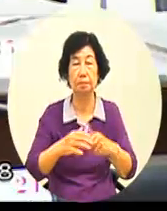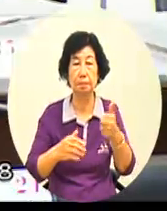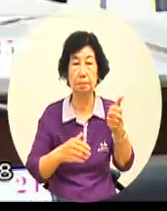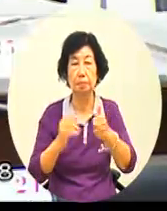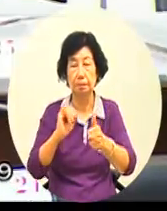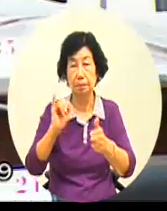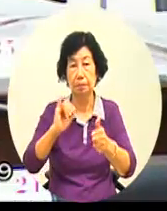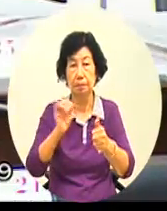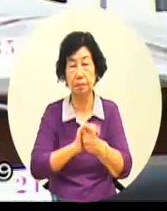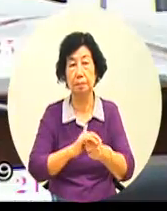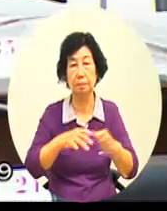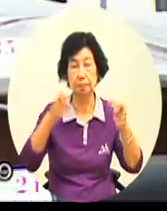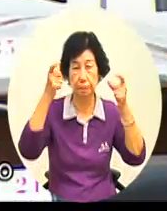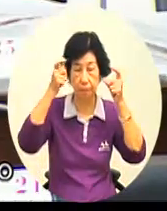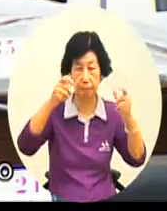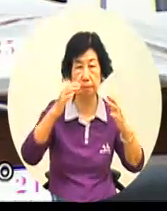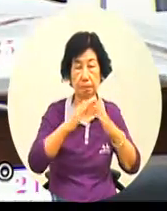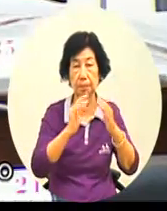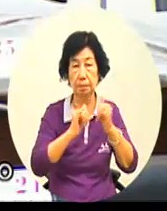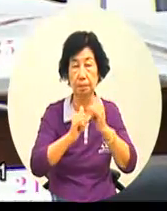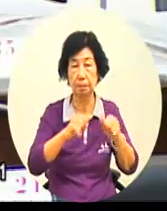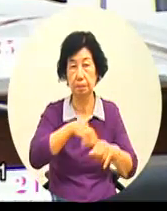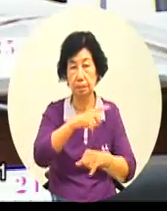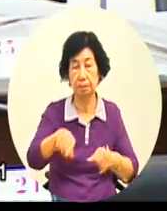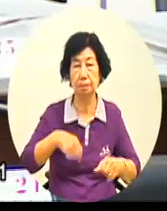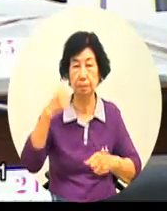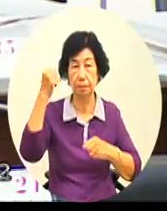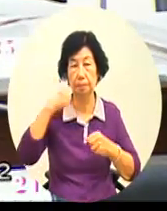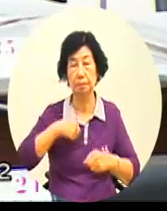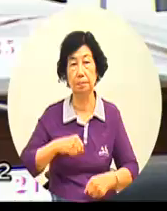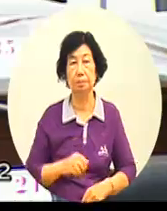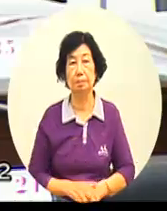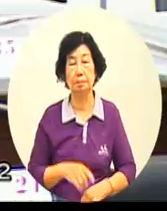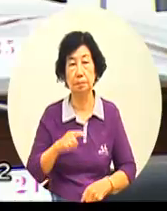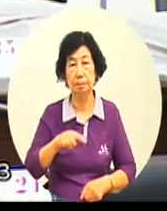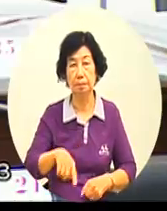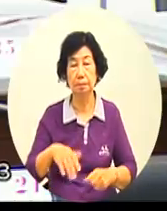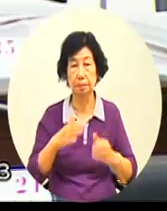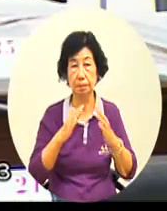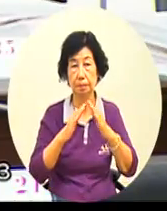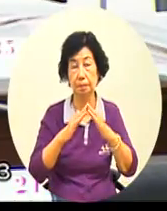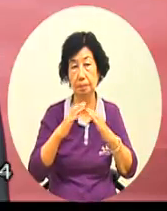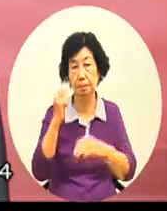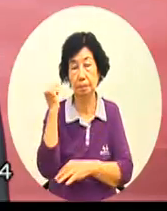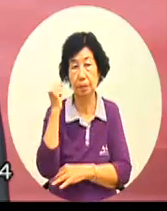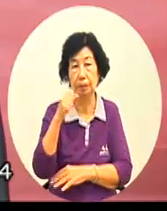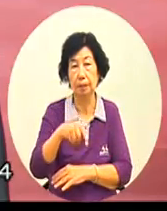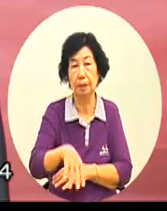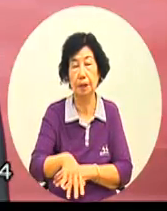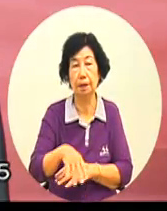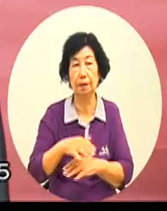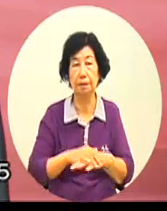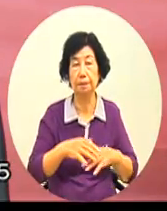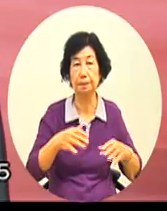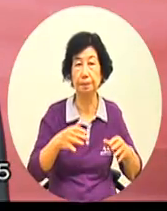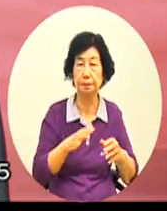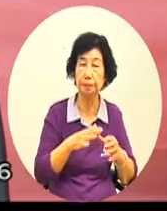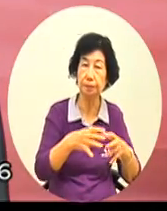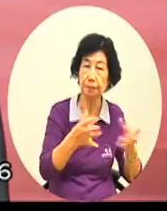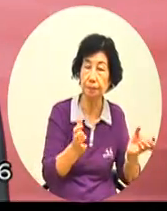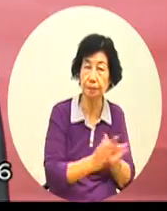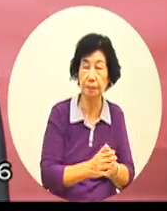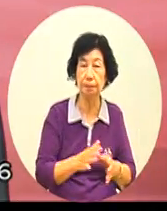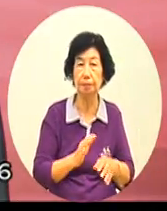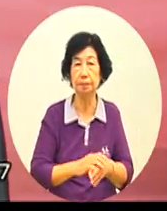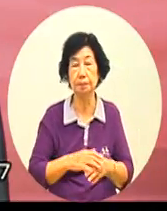甲咱的高雄市民，大家好。今仔日咱这个社政部门吼，其实伫我服务处，我拢会听到咱的百姓